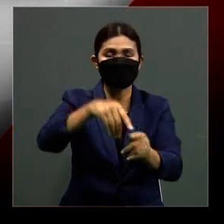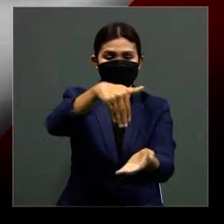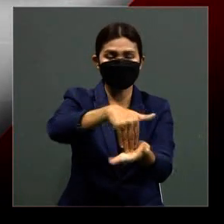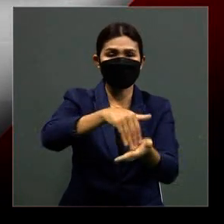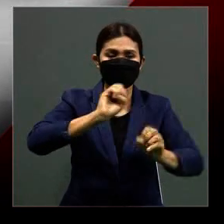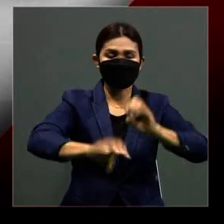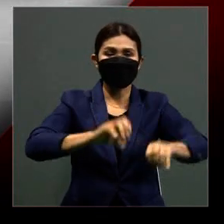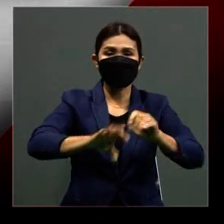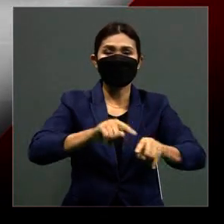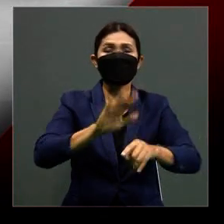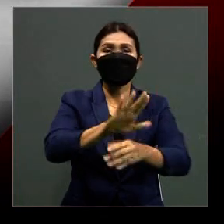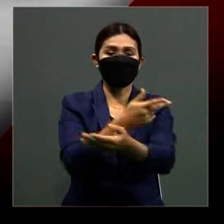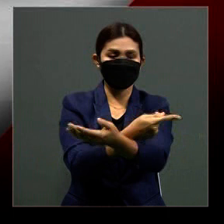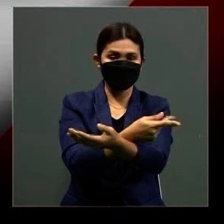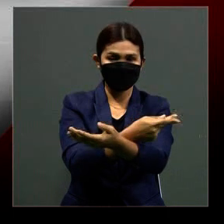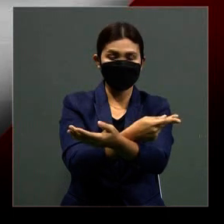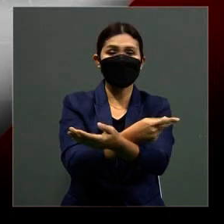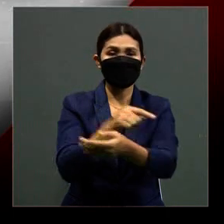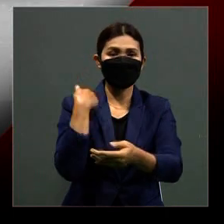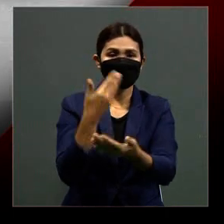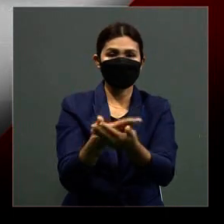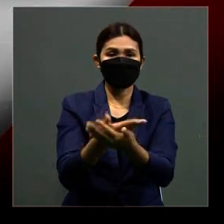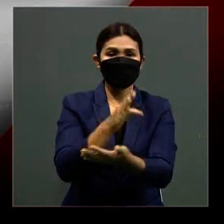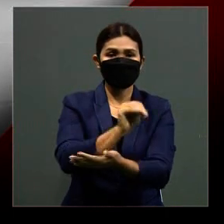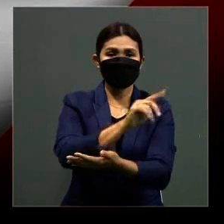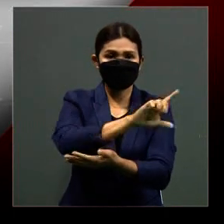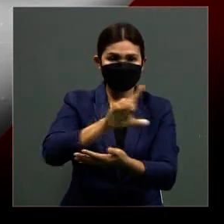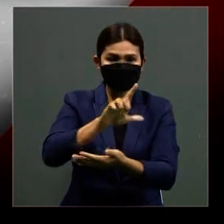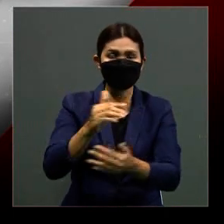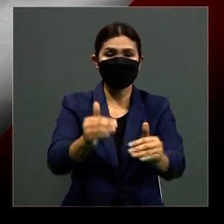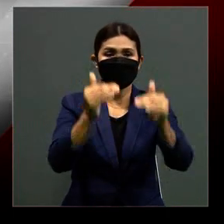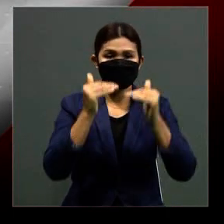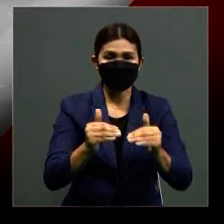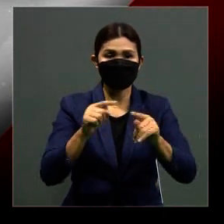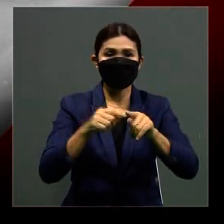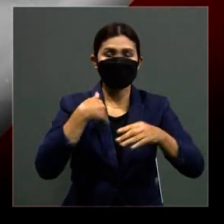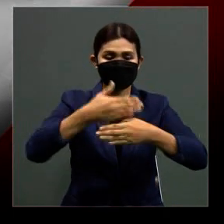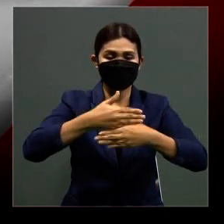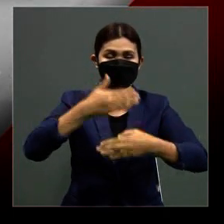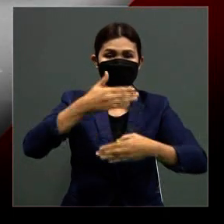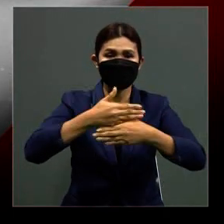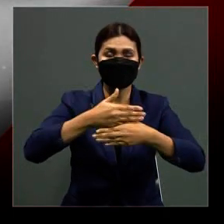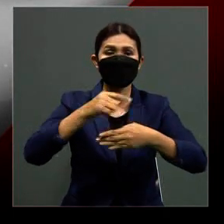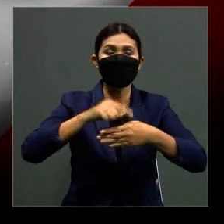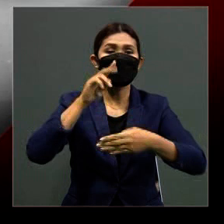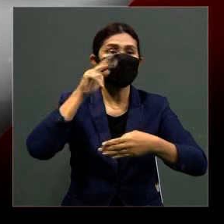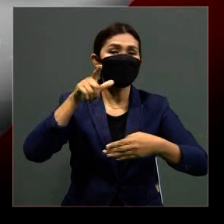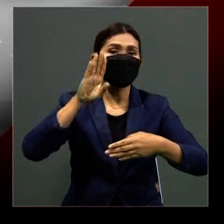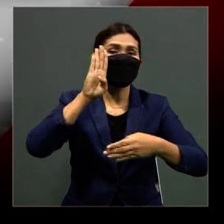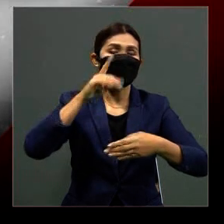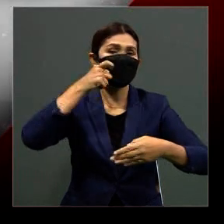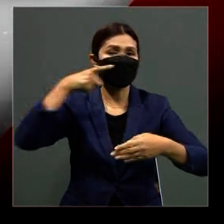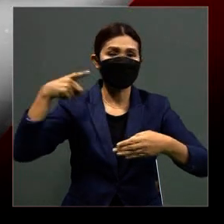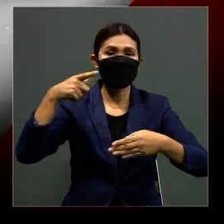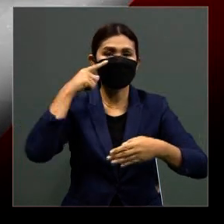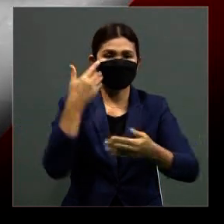จังหวัดภูเก็ตเทศบาลนครภูเก็ต 40ล้านบาทมีโครงการก่อสร้างเขื่อนคอนกรีตเสริมเหล็กลองบางใหญ่เฟสที่2กว่า